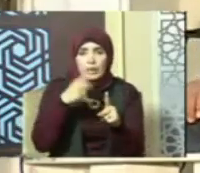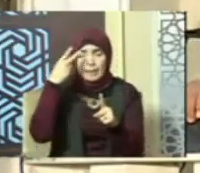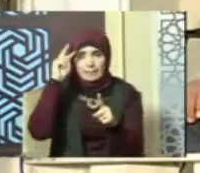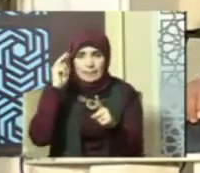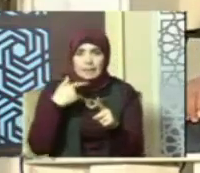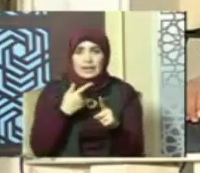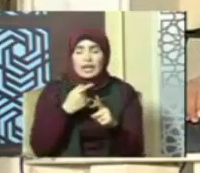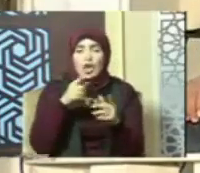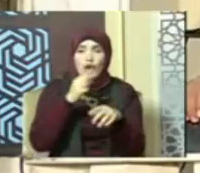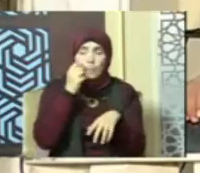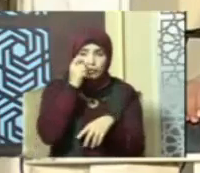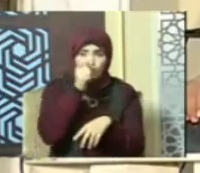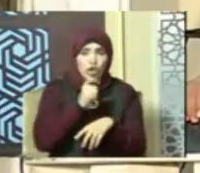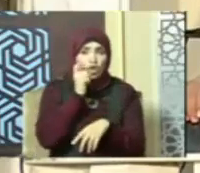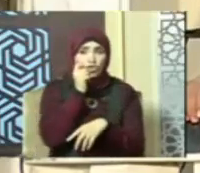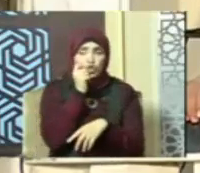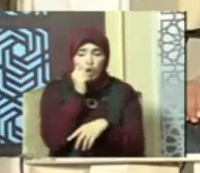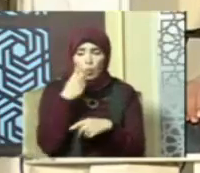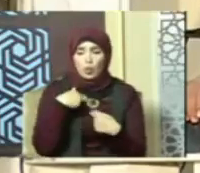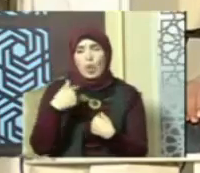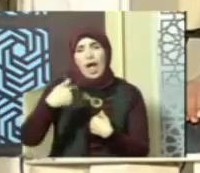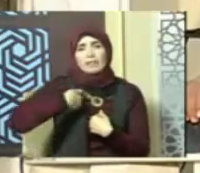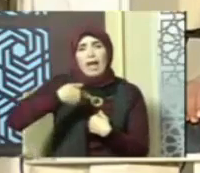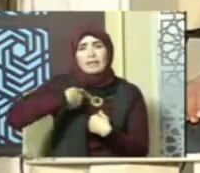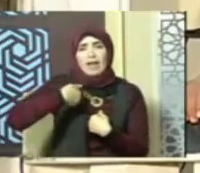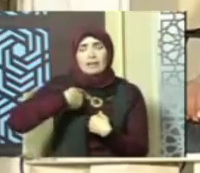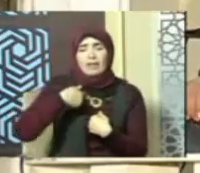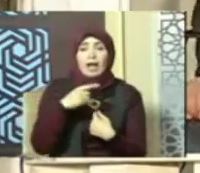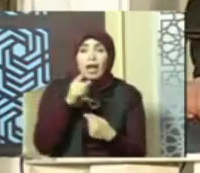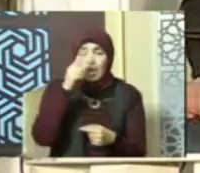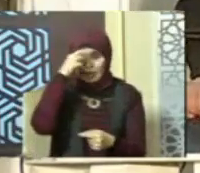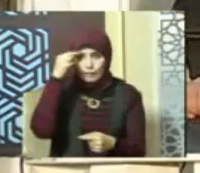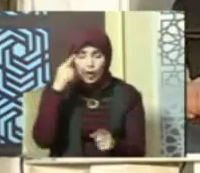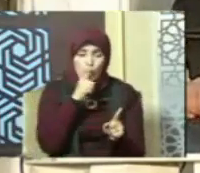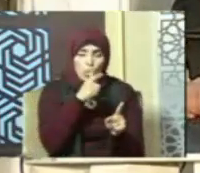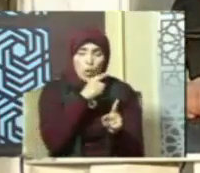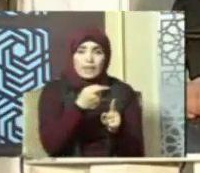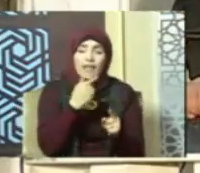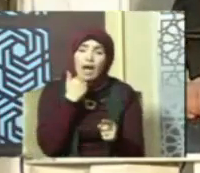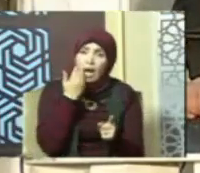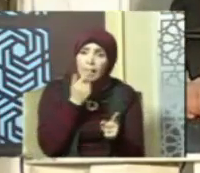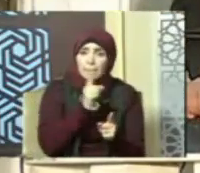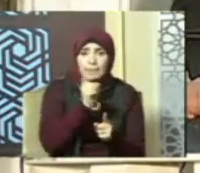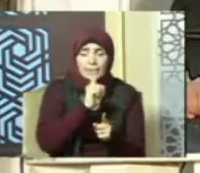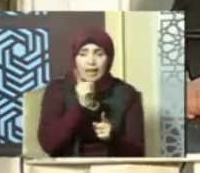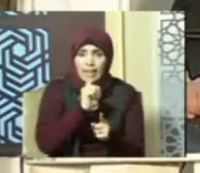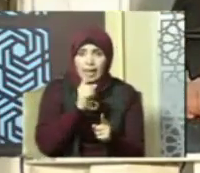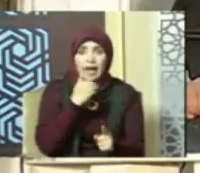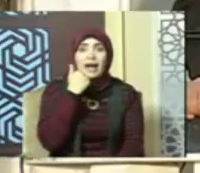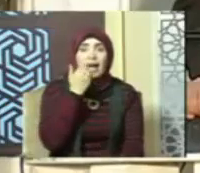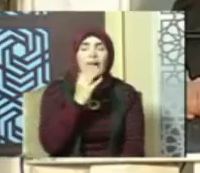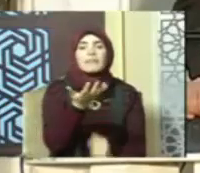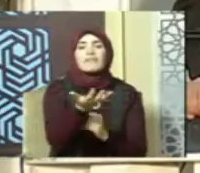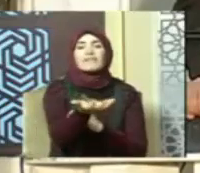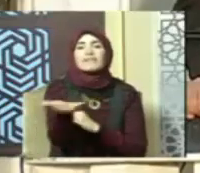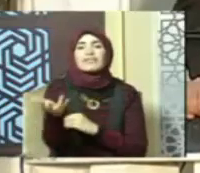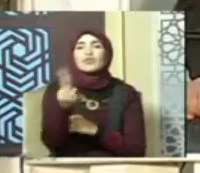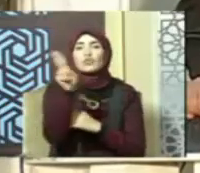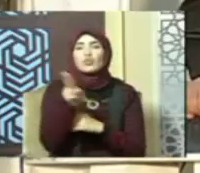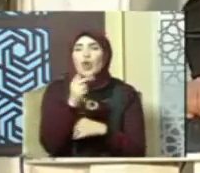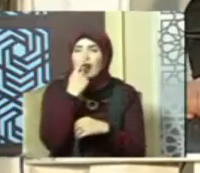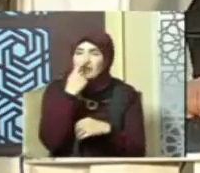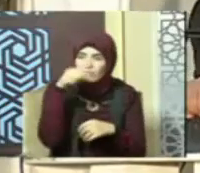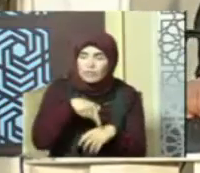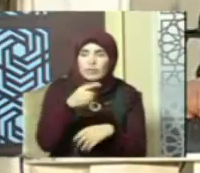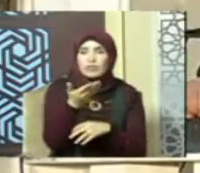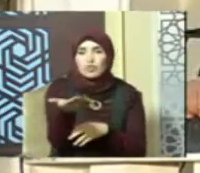الرجال. يقول الناس لي في الكسب عيب، فقلت العيب في ذل